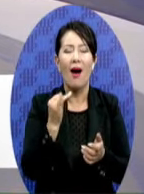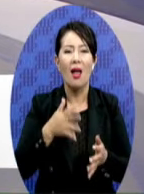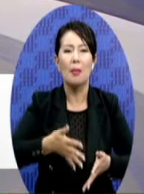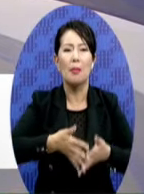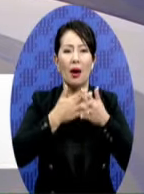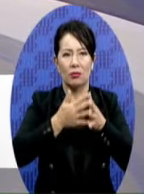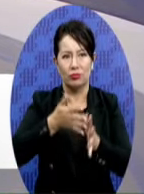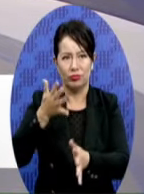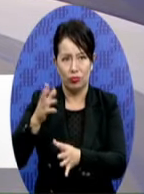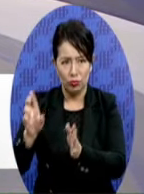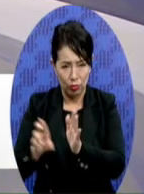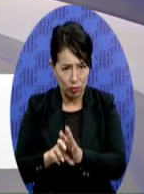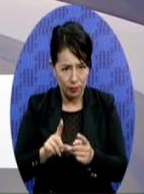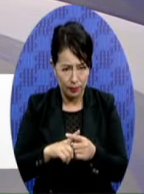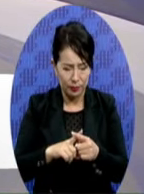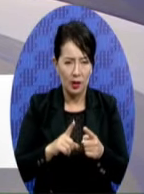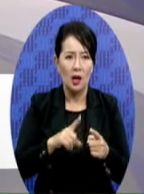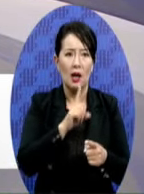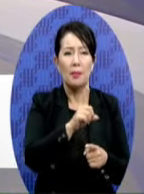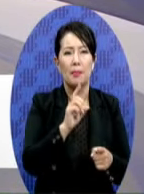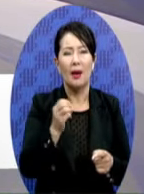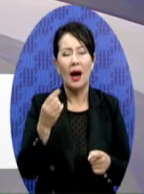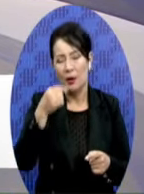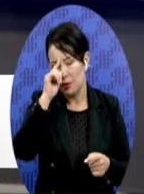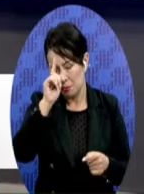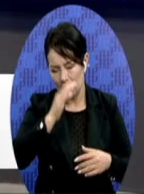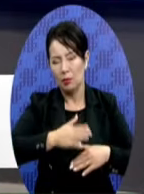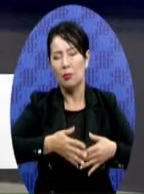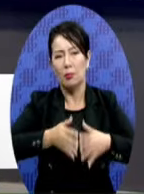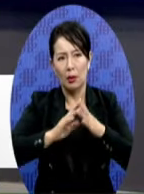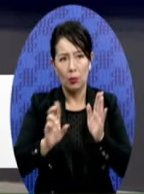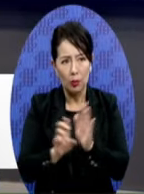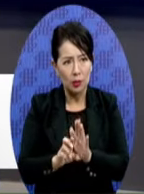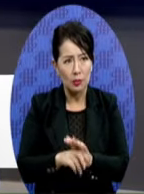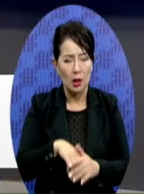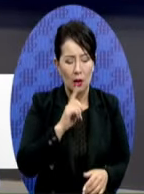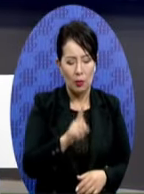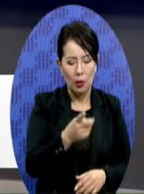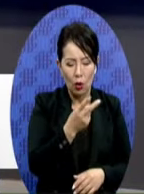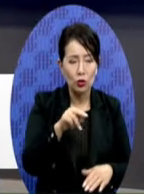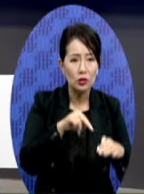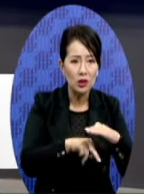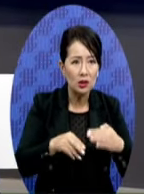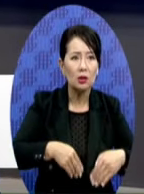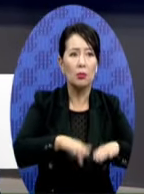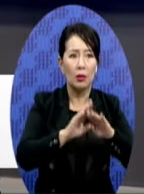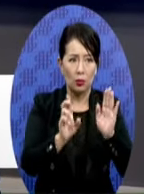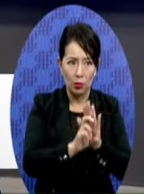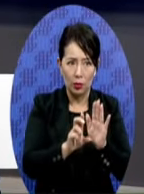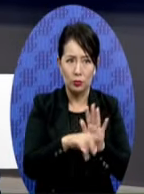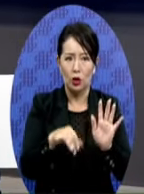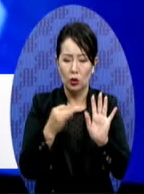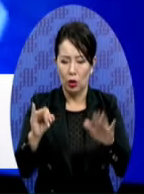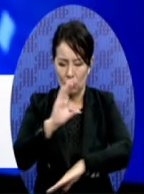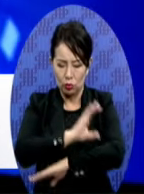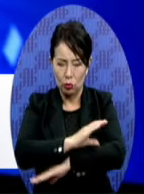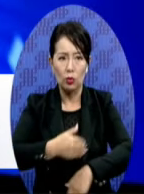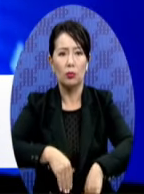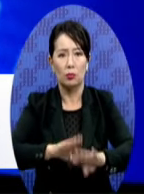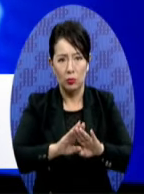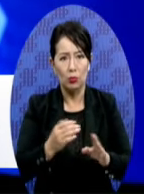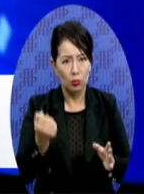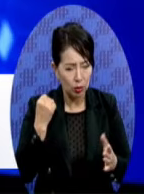боломжтой. За 1010 имлгийг барих боломжтой. 1200 цэцэрлэгийг бас барих боломжтой. За 700 сургууль, за бүтээн